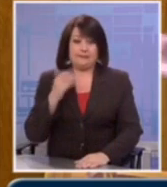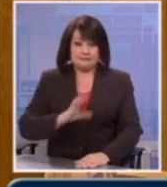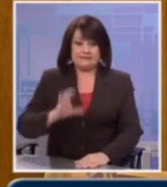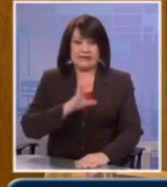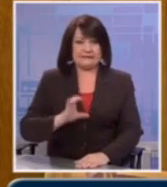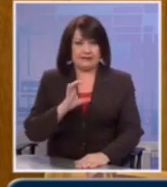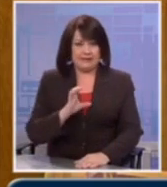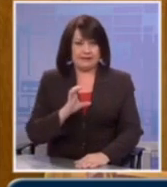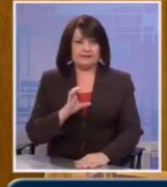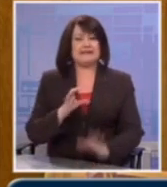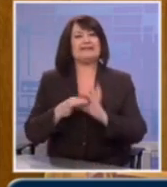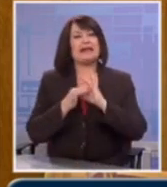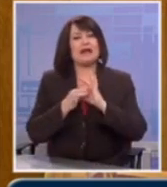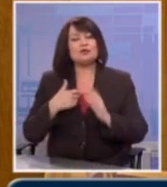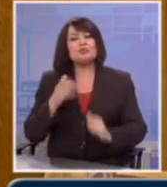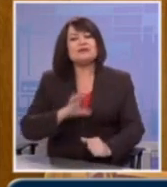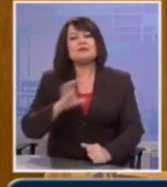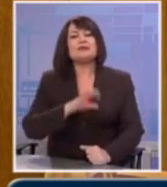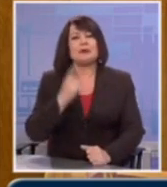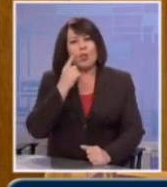όσο το ξαν οι συνεργάτες